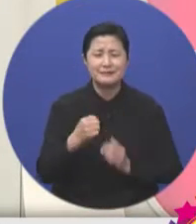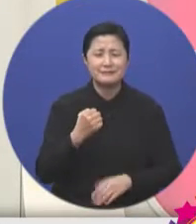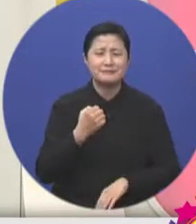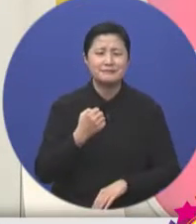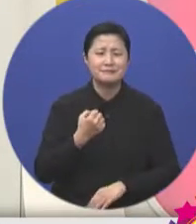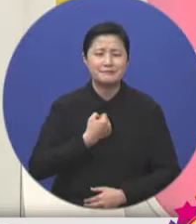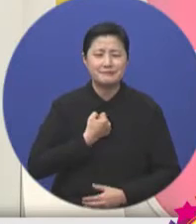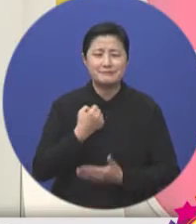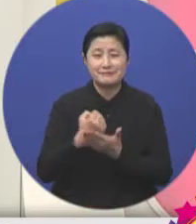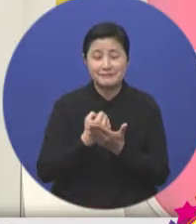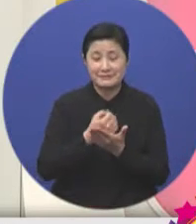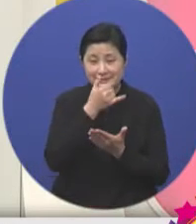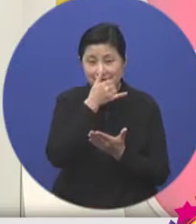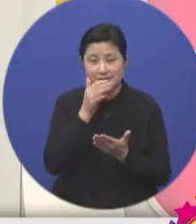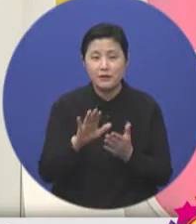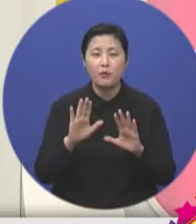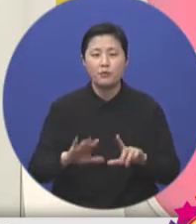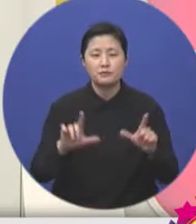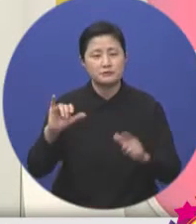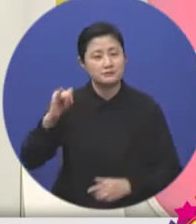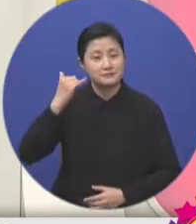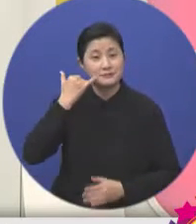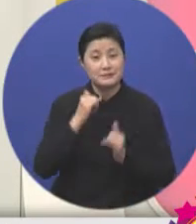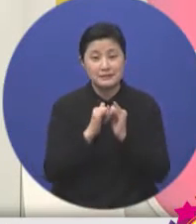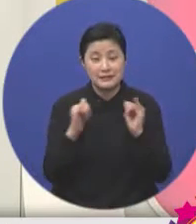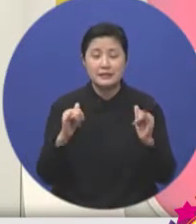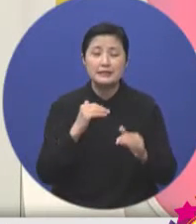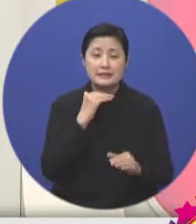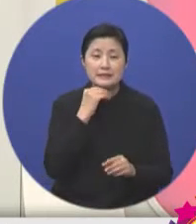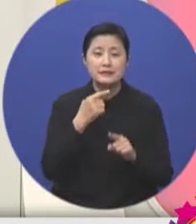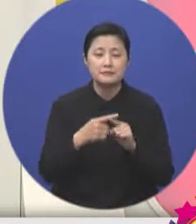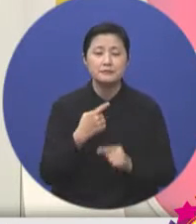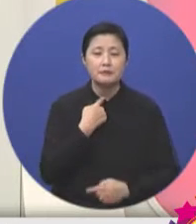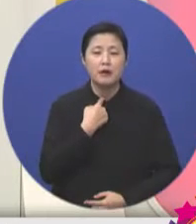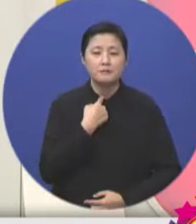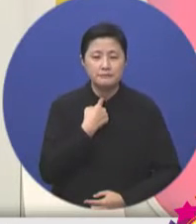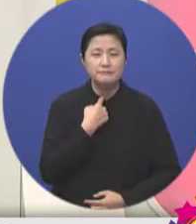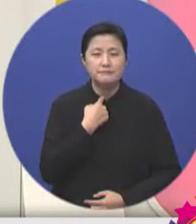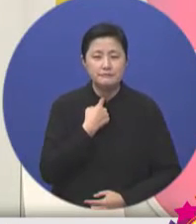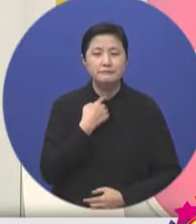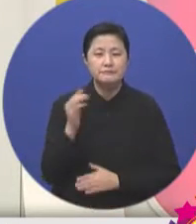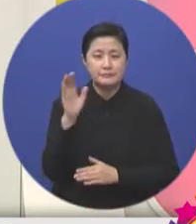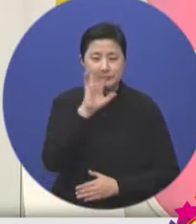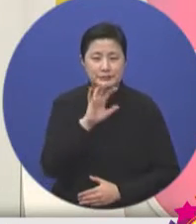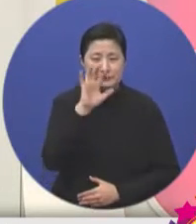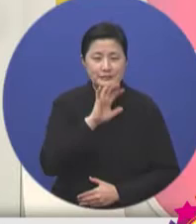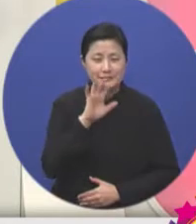많은데 네네. 오늘 전화 주신 분들은 아무래도 지금 기다리시면서도 이러시면서